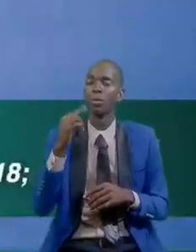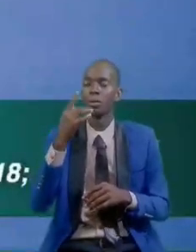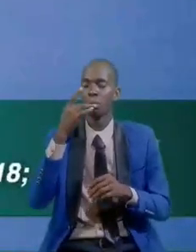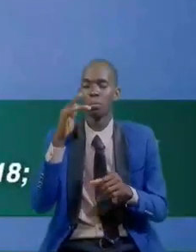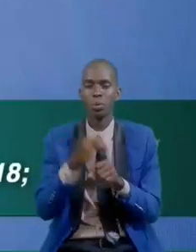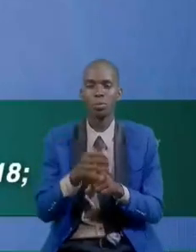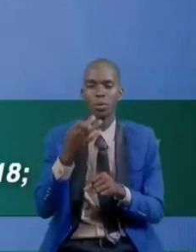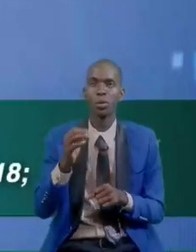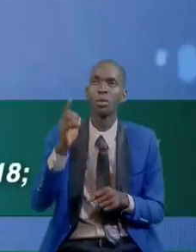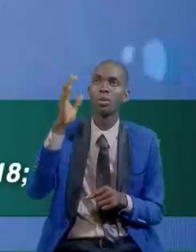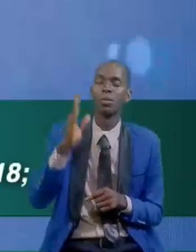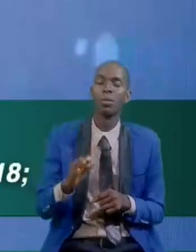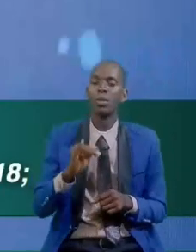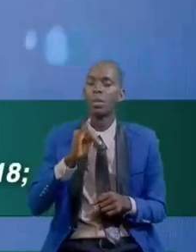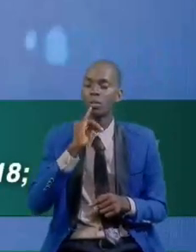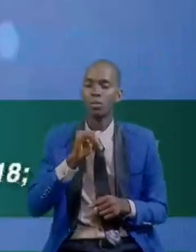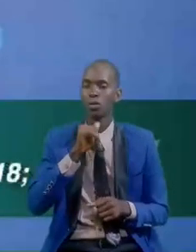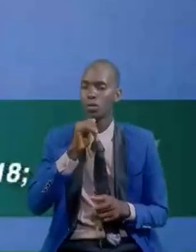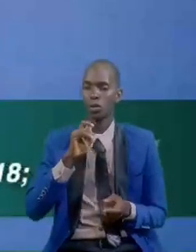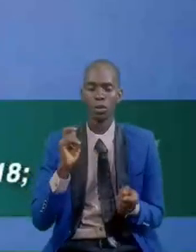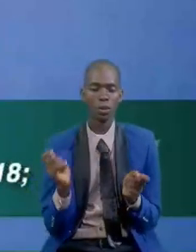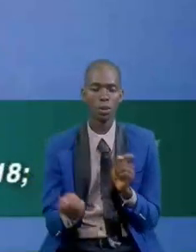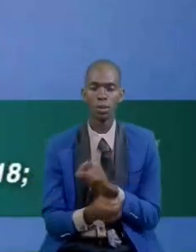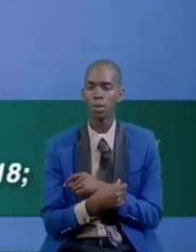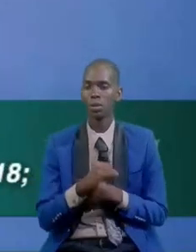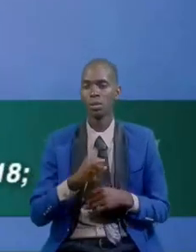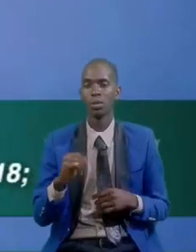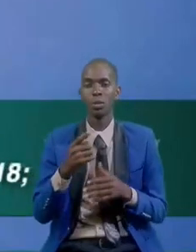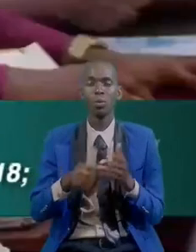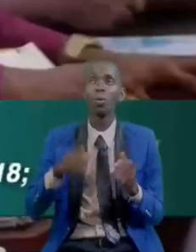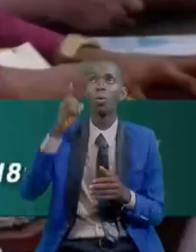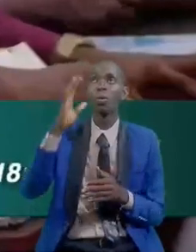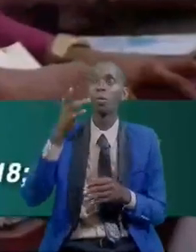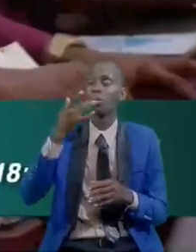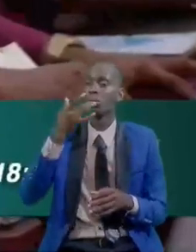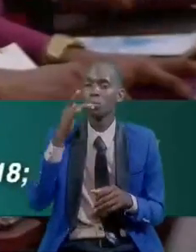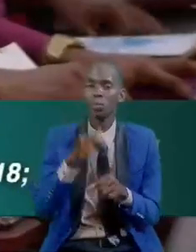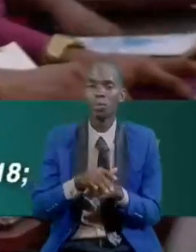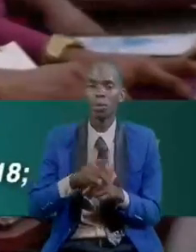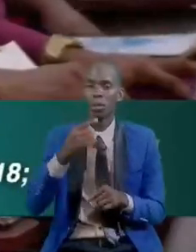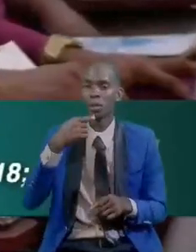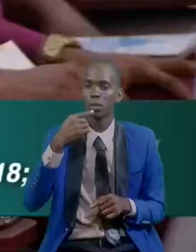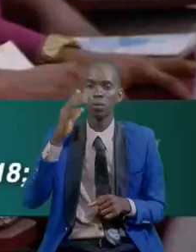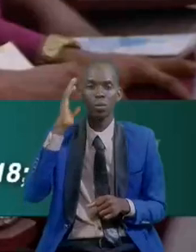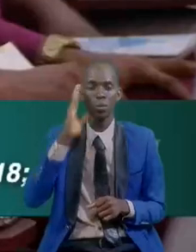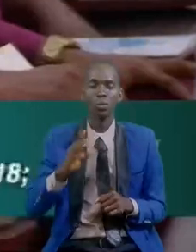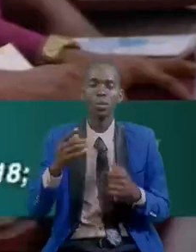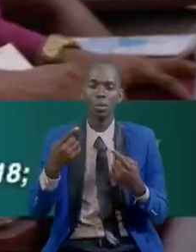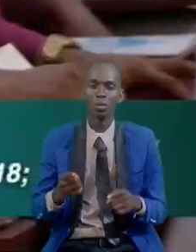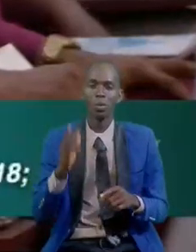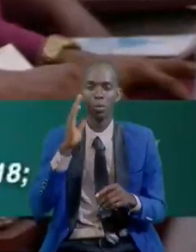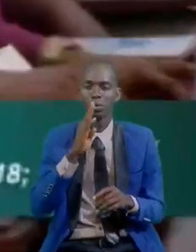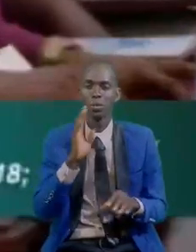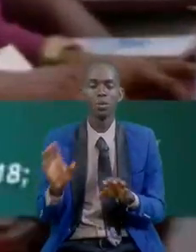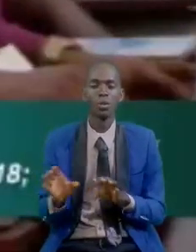Dieu, est immuable. Ce que Dieu a dit sera accompli. En Hébreux